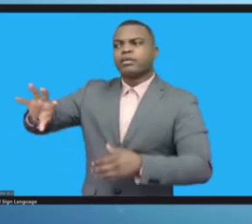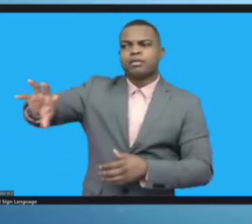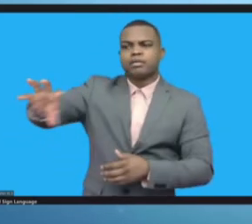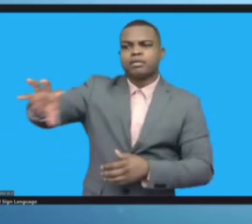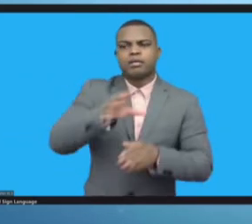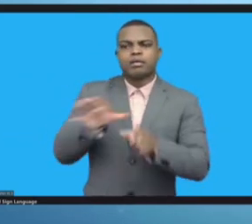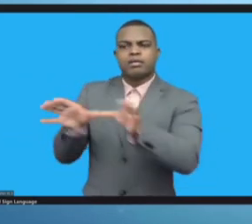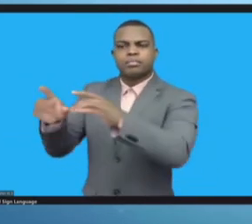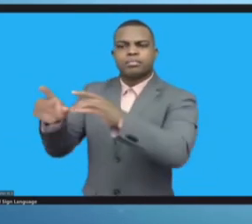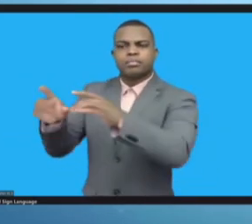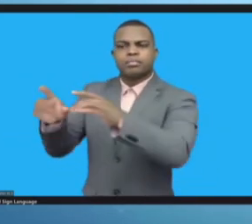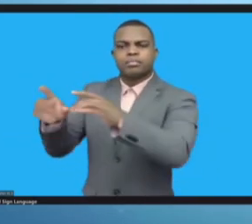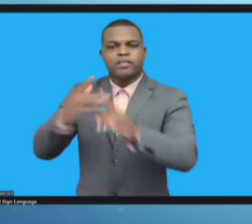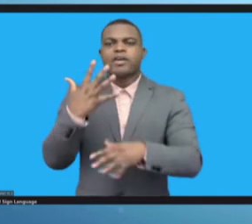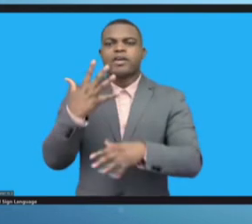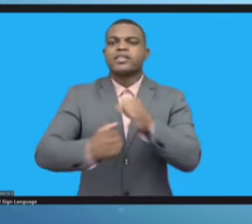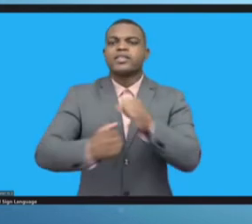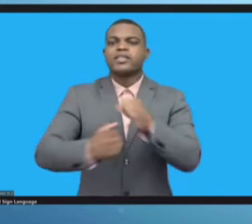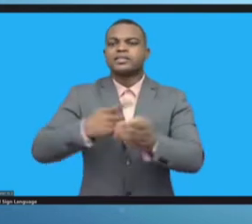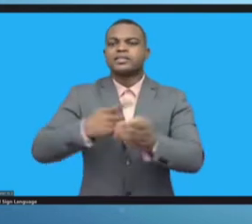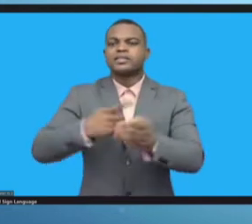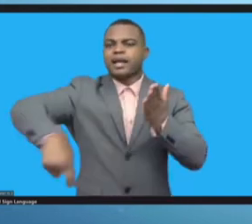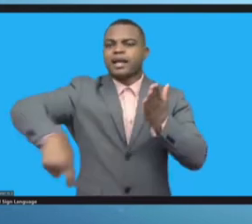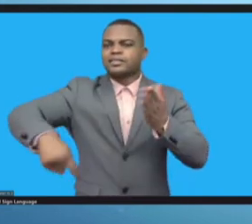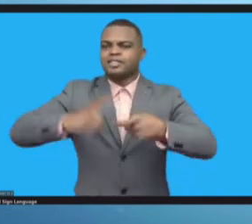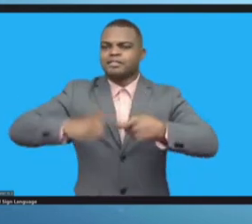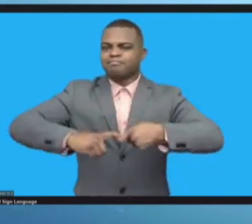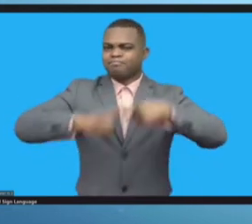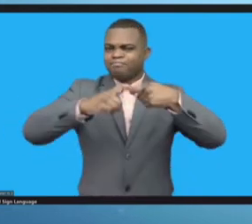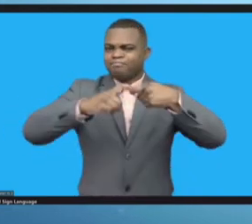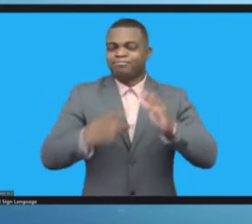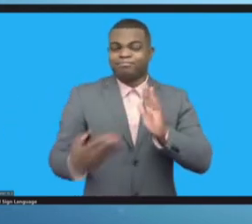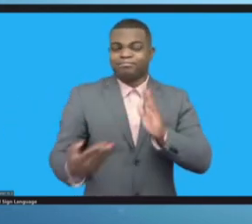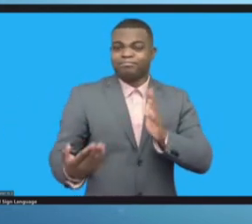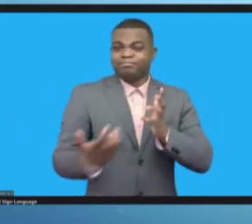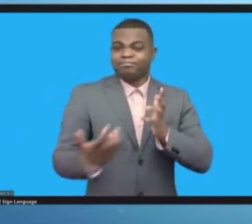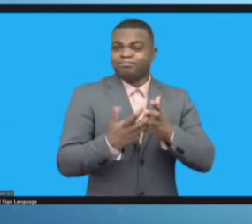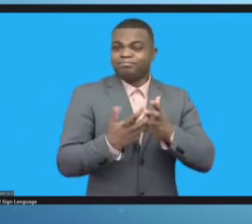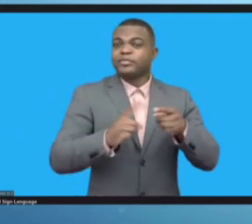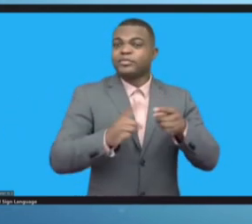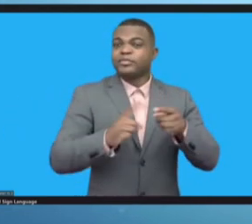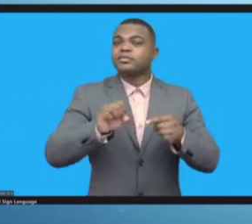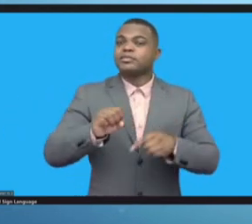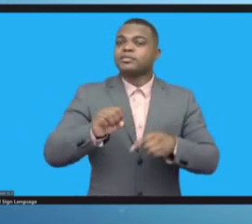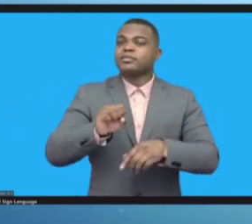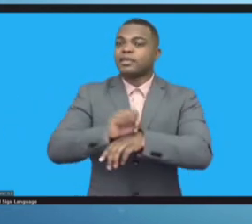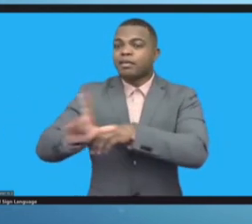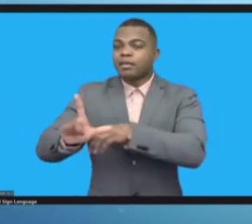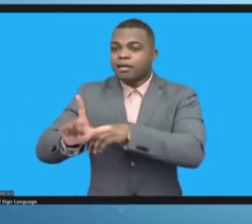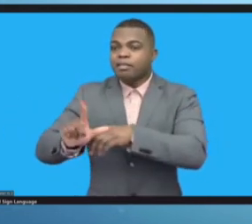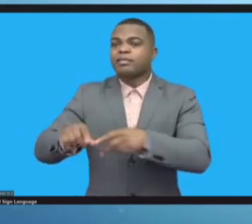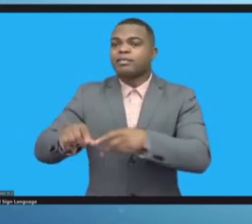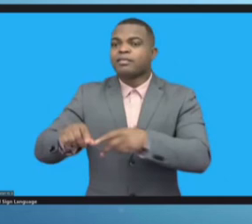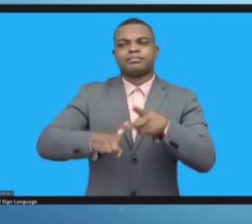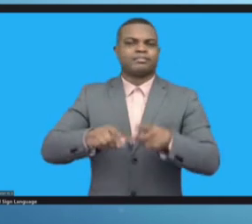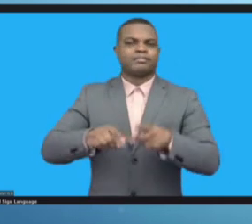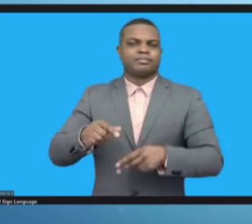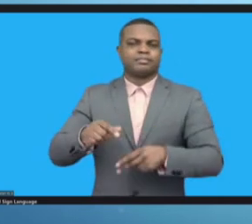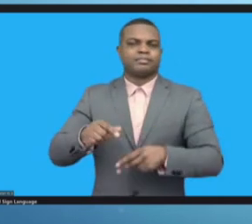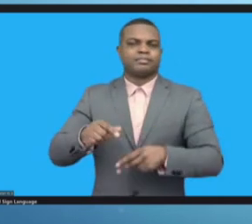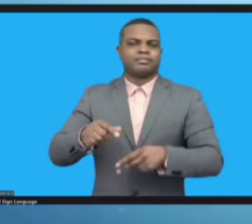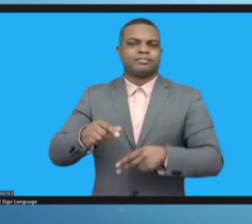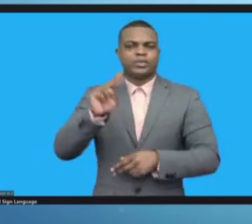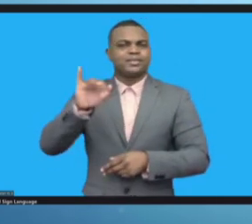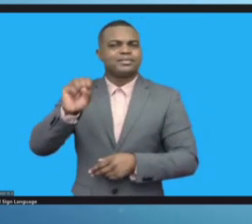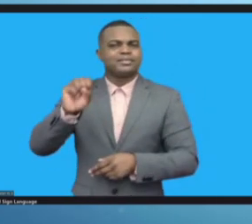qui travaillent sur la transformation numérique. La gouvernance électronique est également un phénomène en cours sur le continent pour mieux